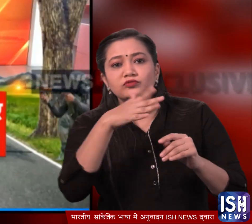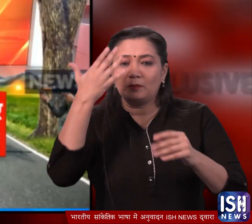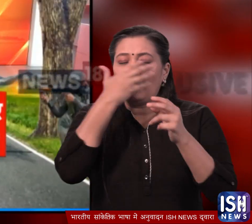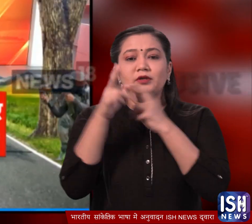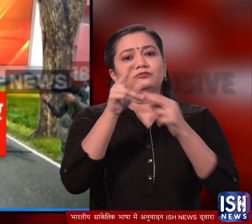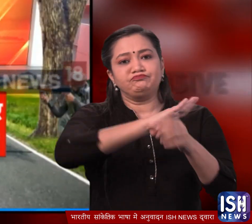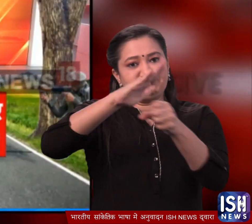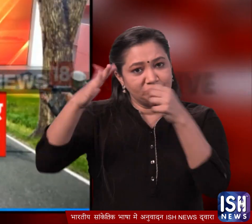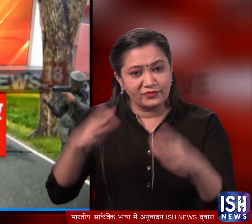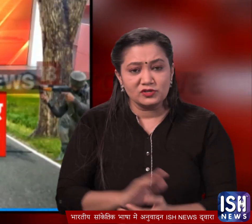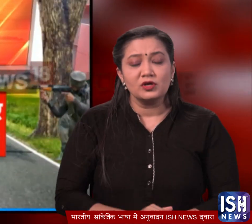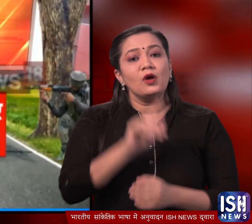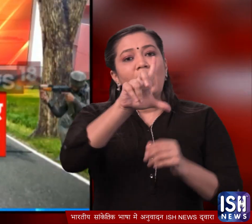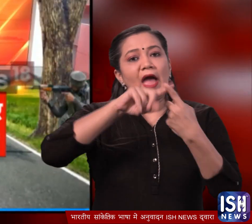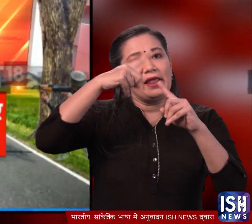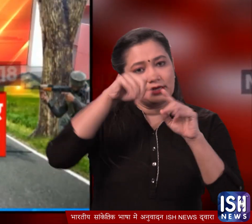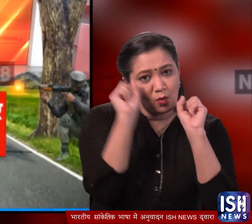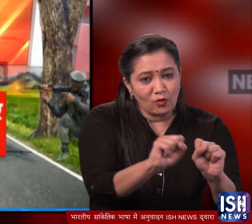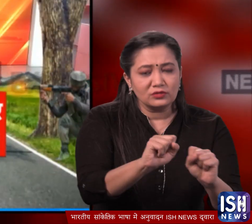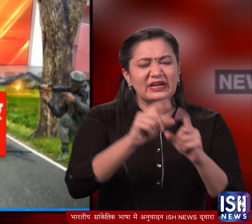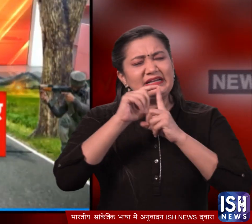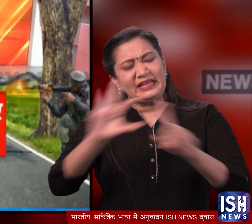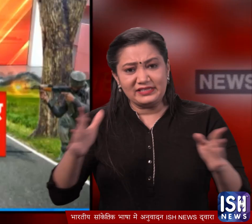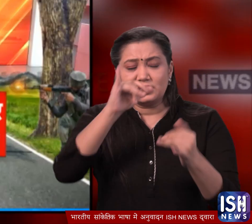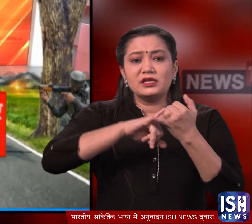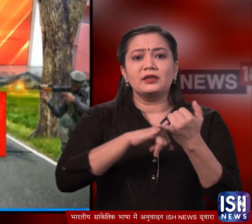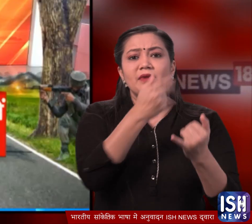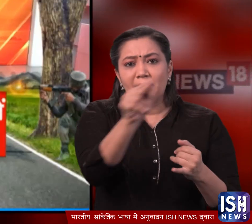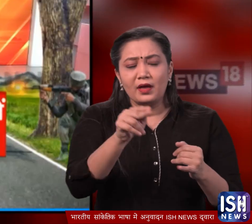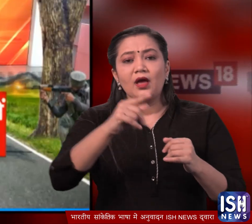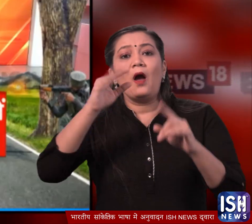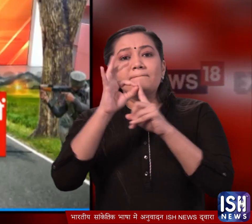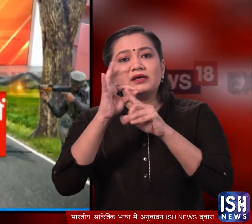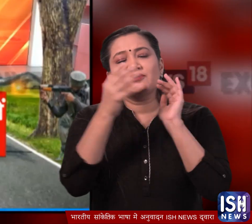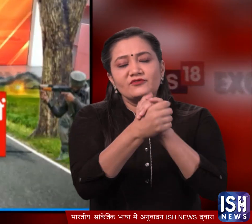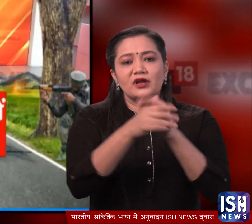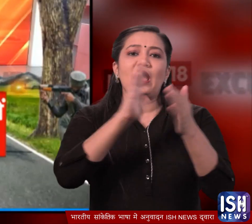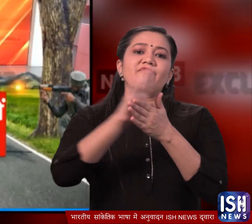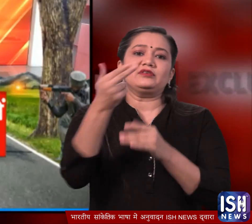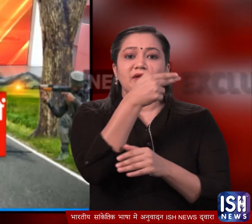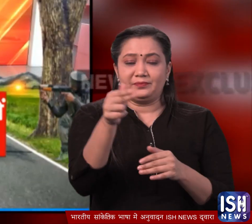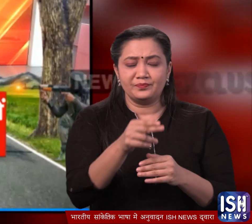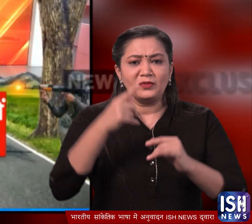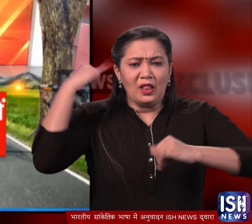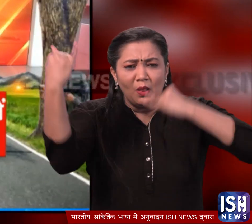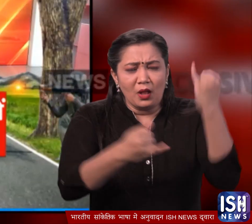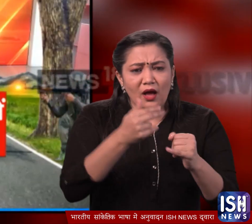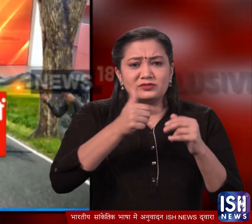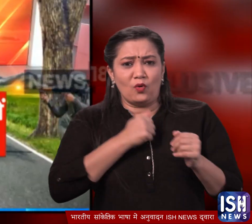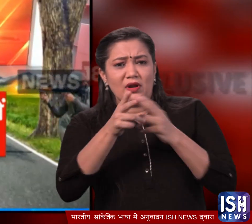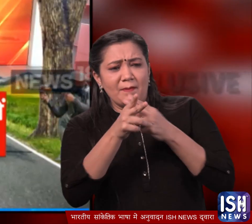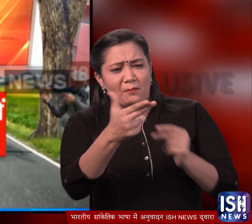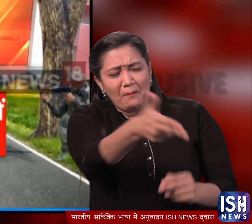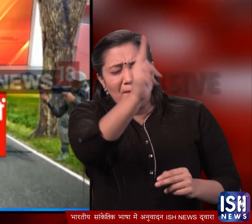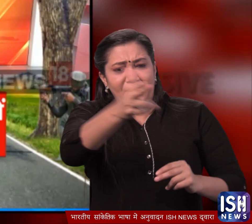के अलग अलग इलाकों में 2 दहशतगर्दों को ढेर कर दिया गया था। इनमें भी एक लश्कर-ए-तैयबा का खूंखार सलीम पर्रे, जबकि दूसरा उसका पाकिस्तानी